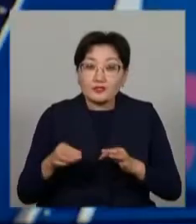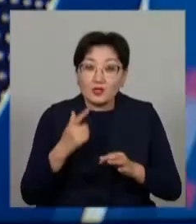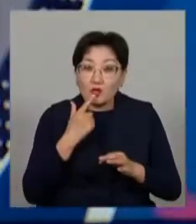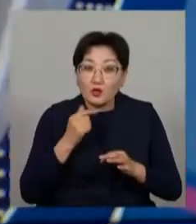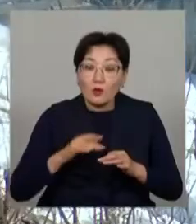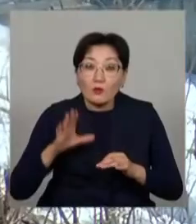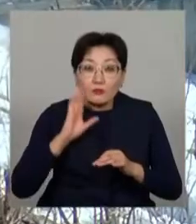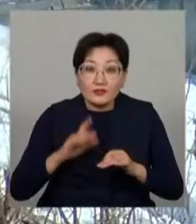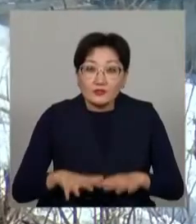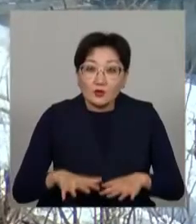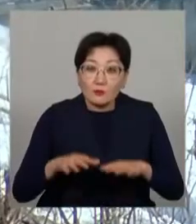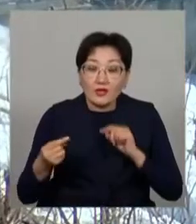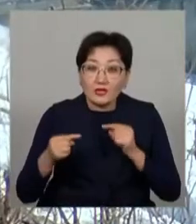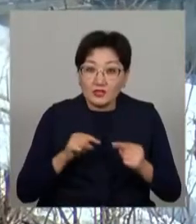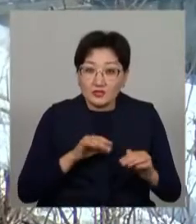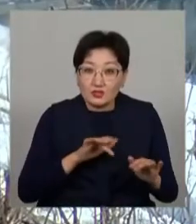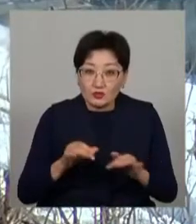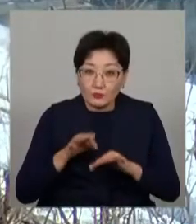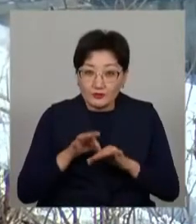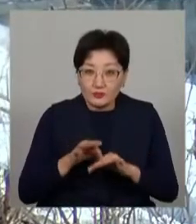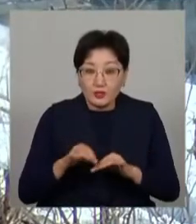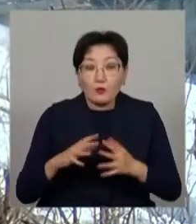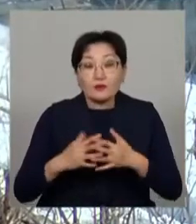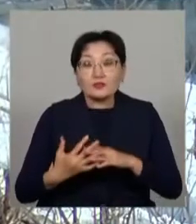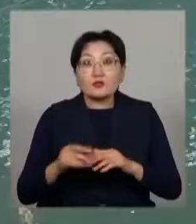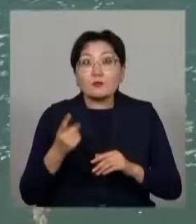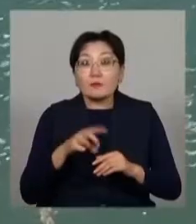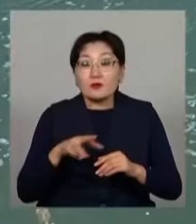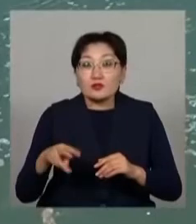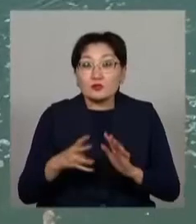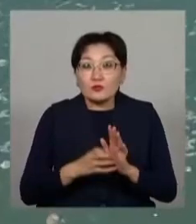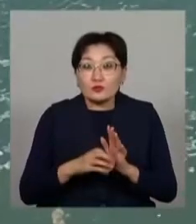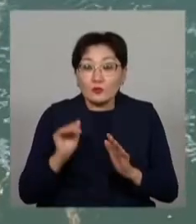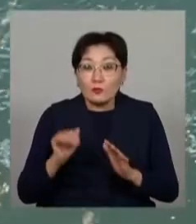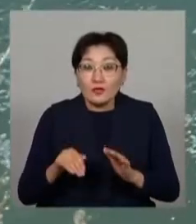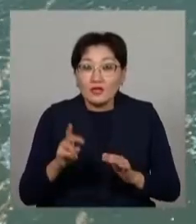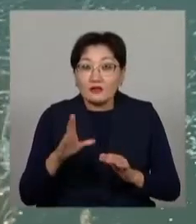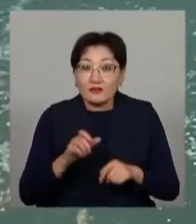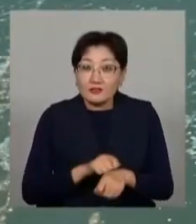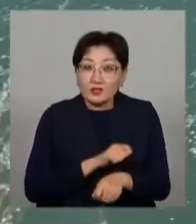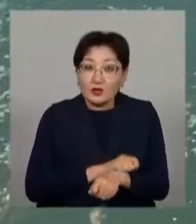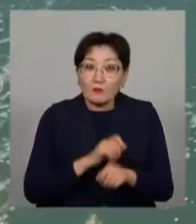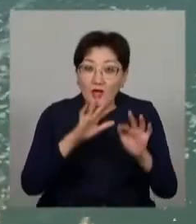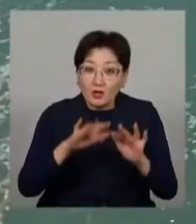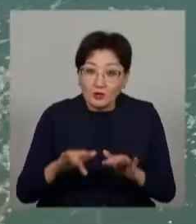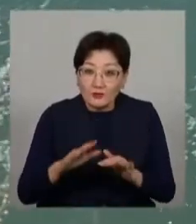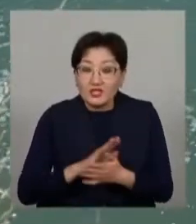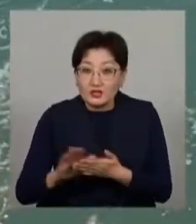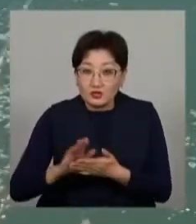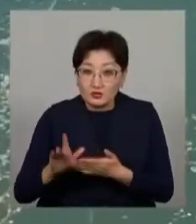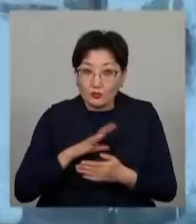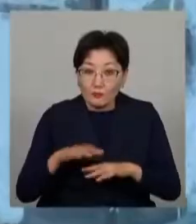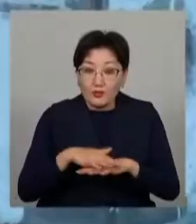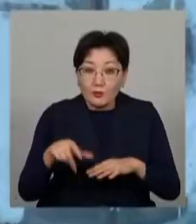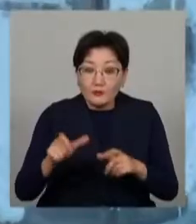суға қарсы іс-шаралар жасалып жатыр. Бүгінгі күнге дейін елді мекендерден 1 900 000 текше метр ағылпа шығарылған. Сондай-ақ тұрғындар